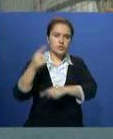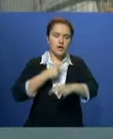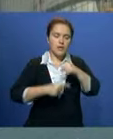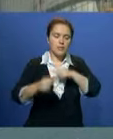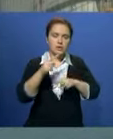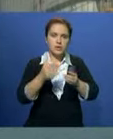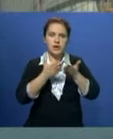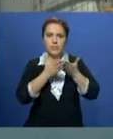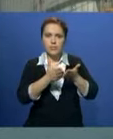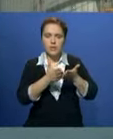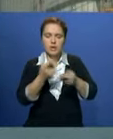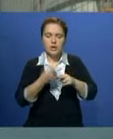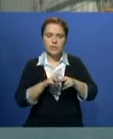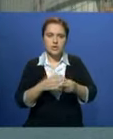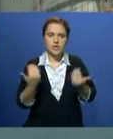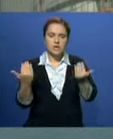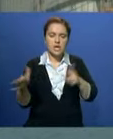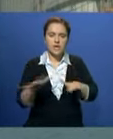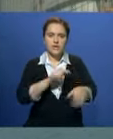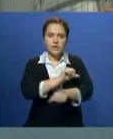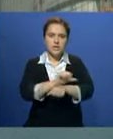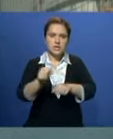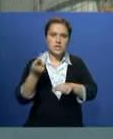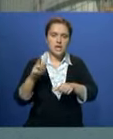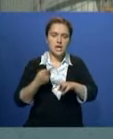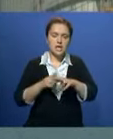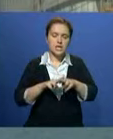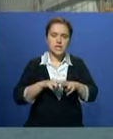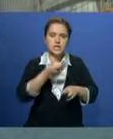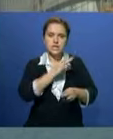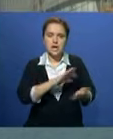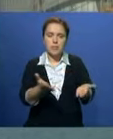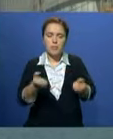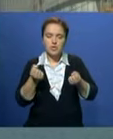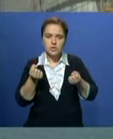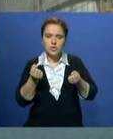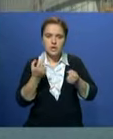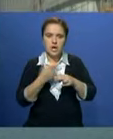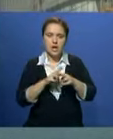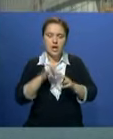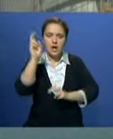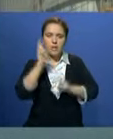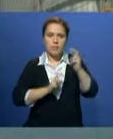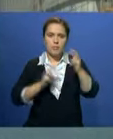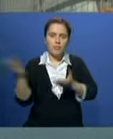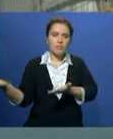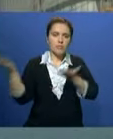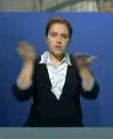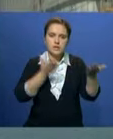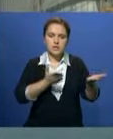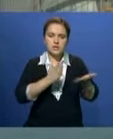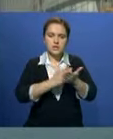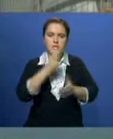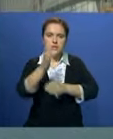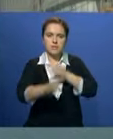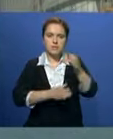порта в действующих границах. Для этой цели, для получения эффективности производства, привлечен глобальный оператор терминальной